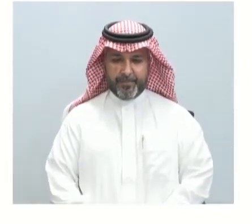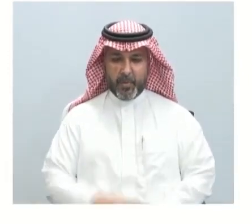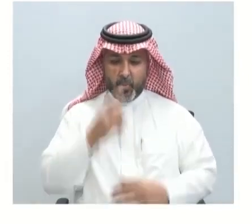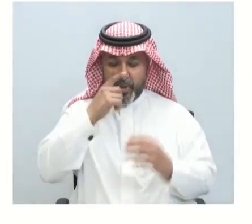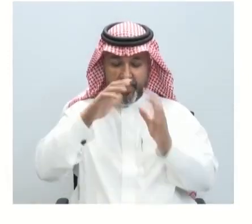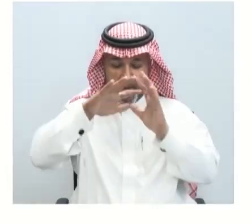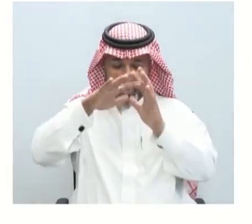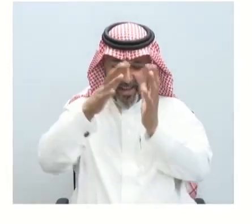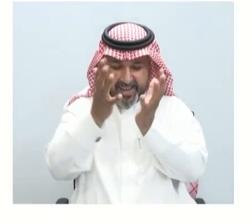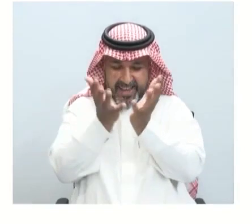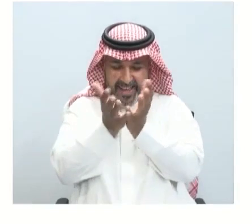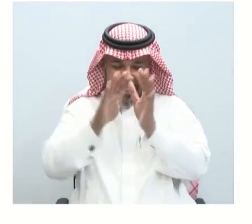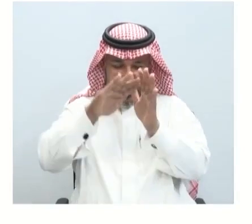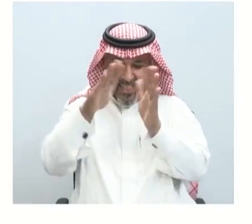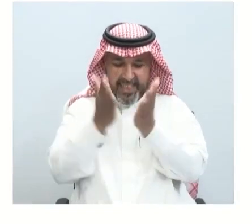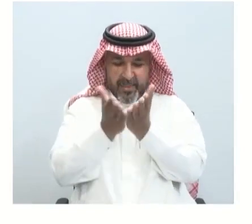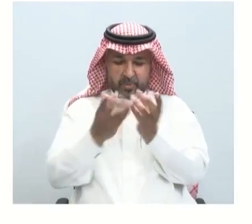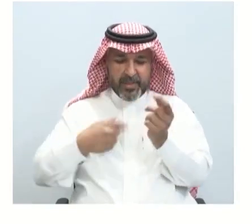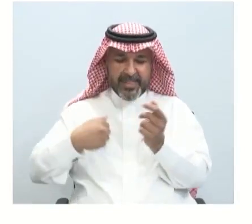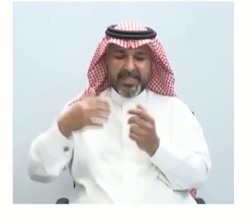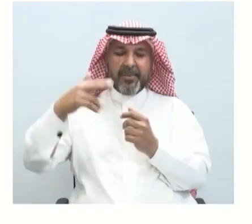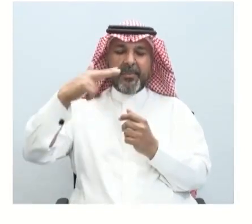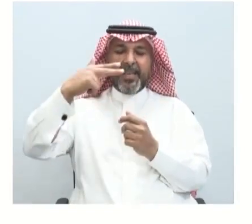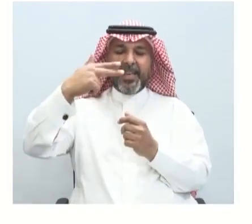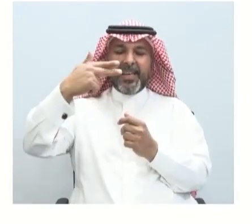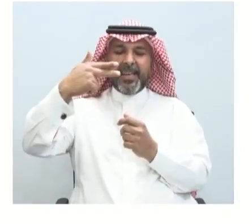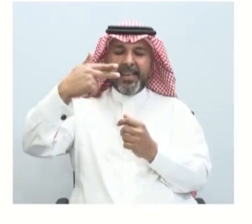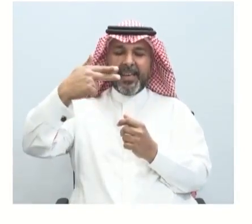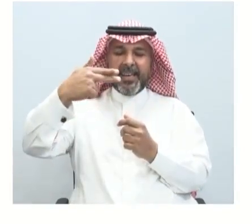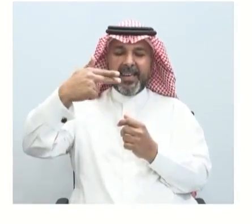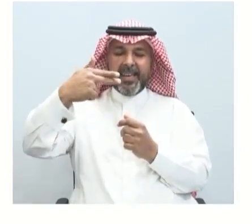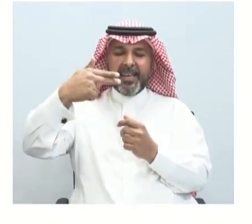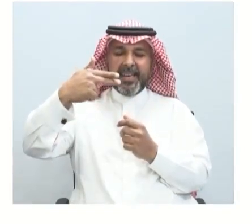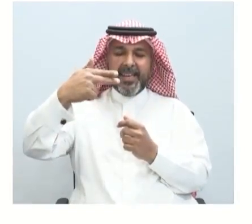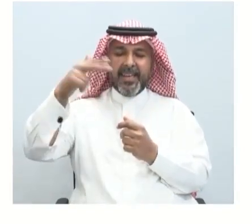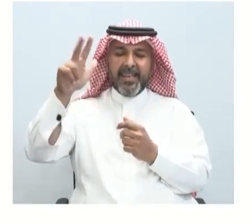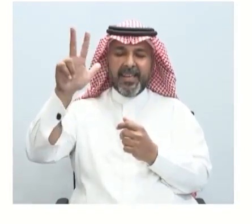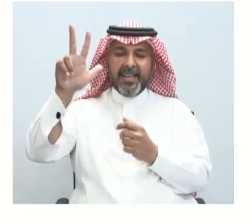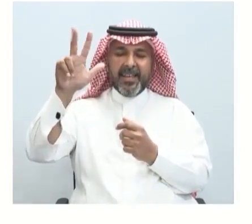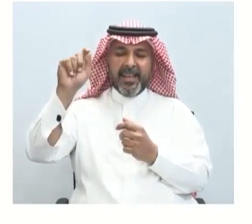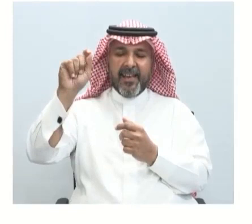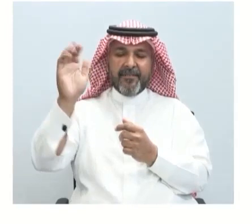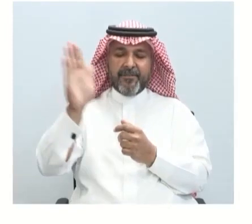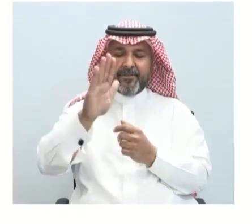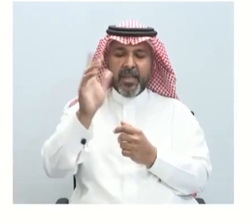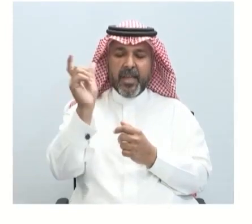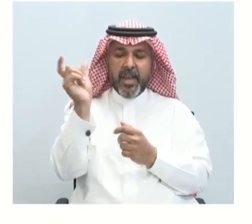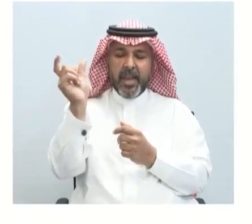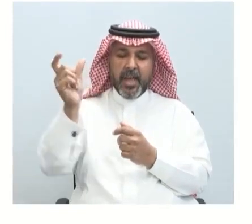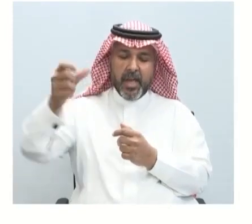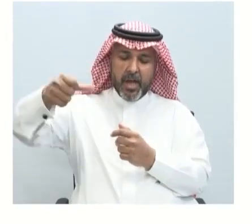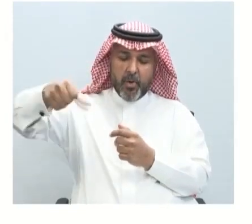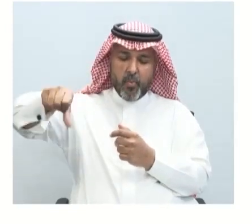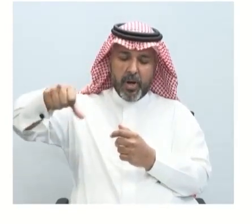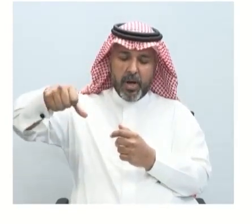النووي بالكروموسومات نلاحظ هنا في الصوره في الاعلى بدا هذا الغلاف النووي يحيط بهذه الكروموسومات تتكون اربعه انويه نلاحظ باللون